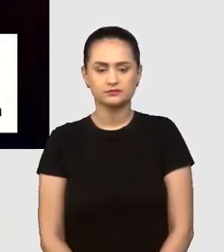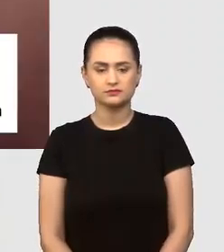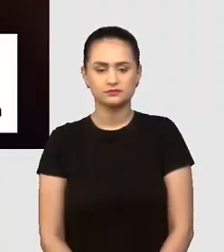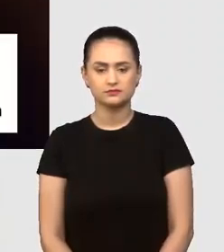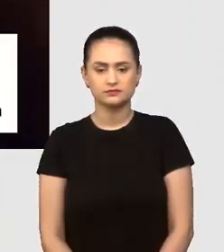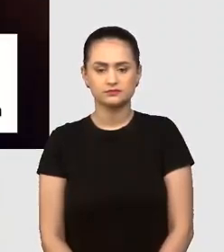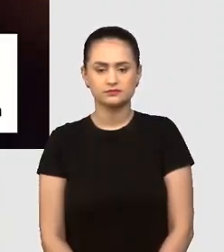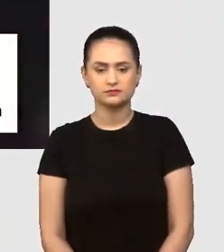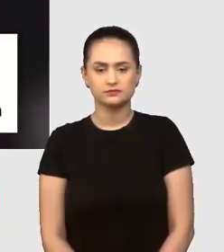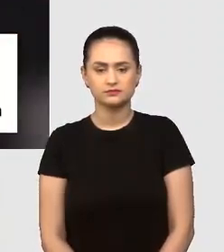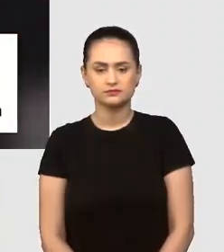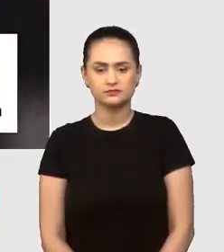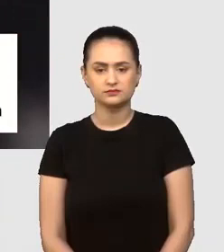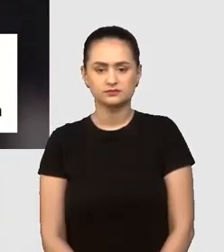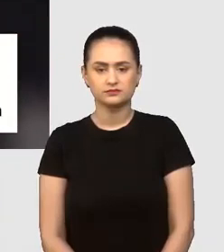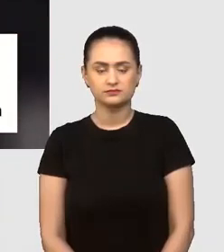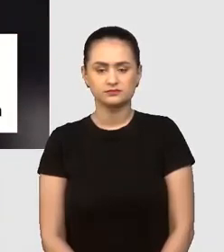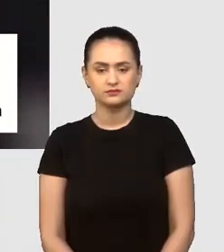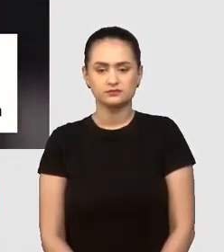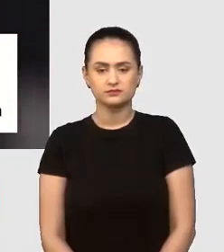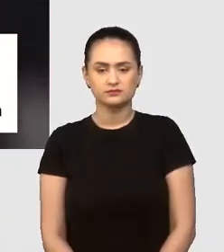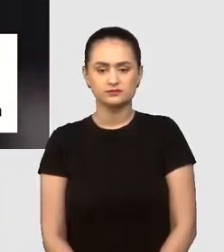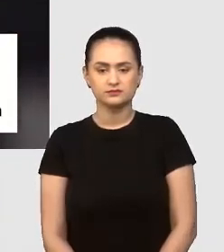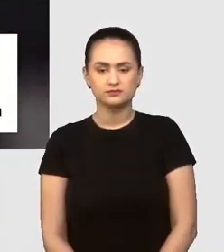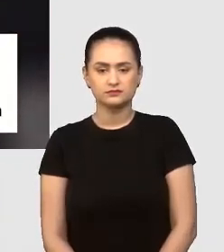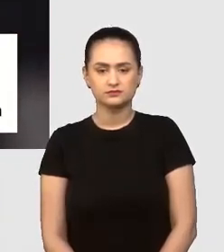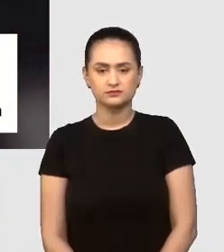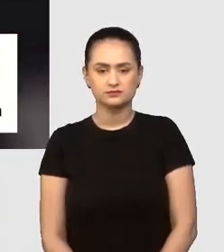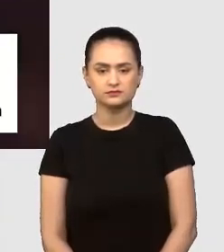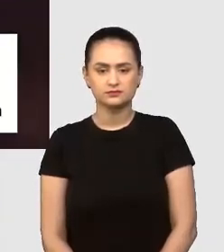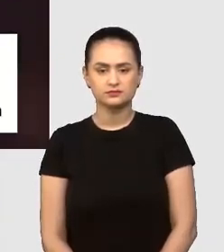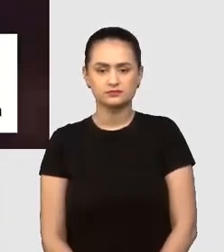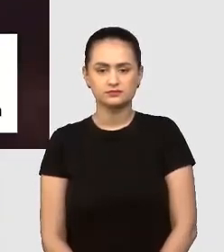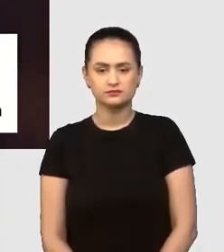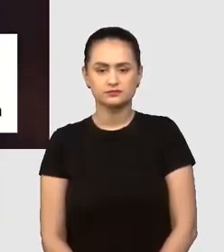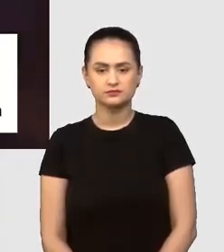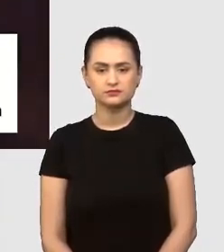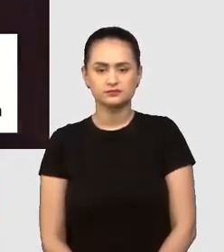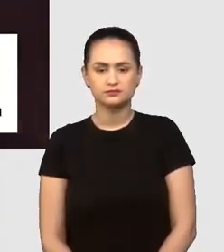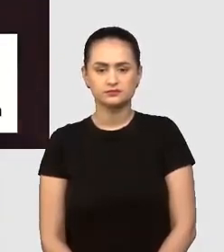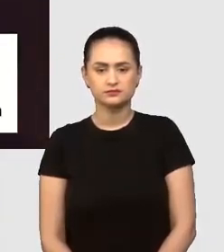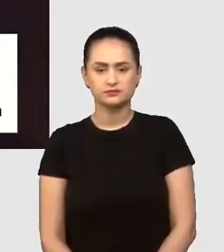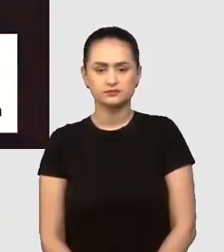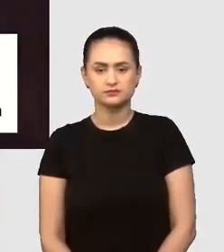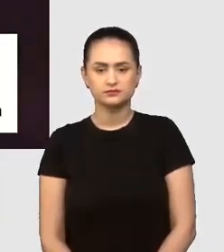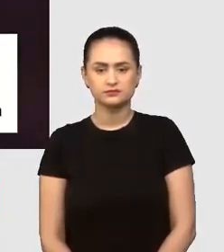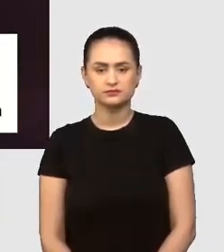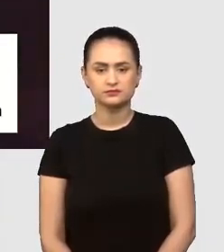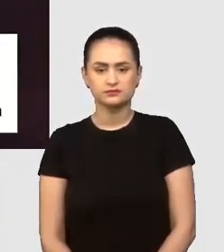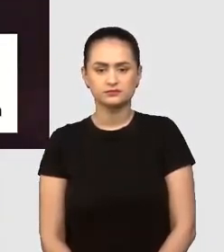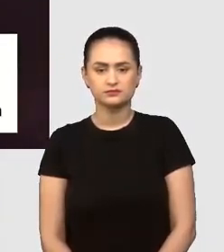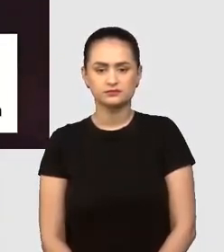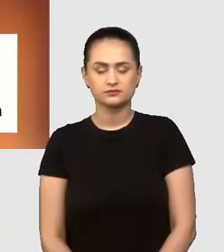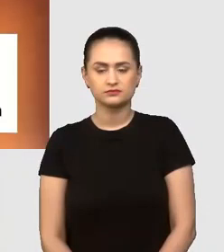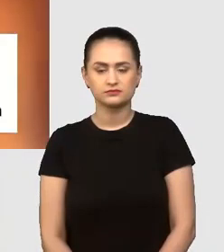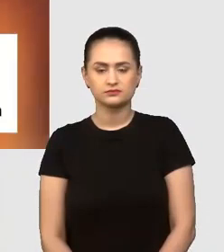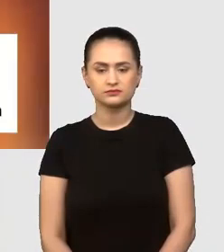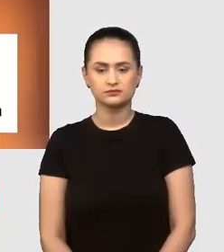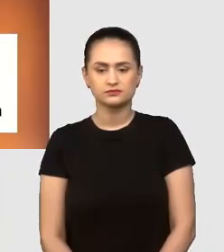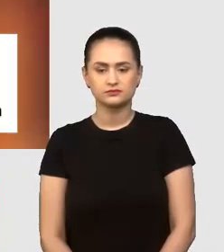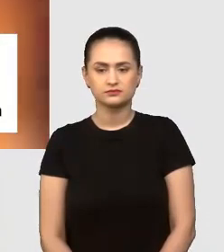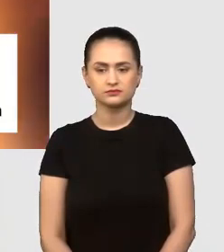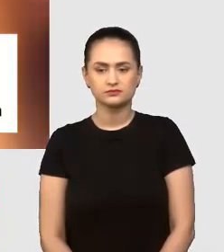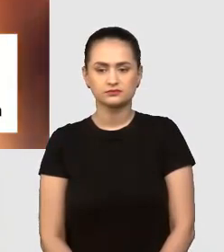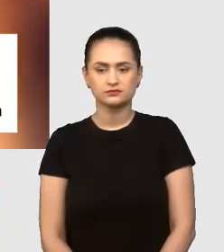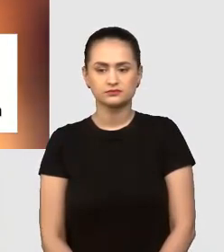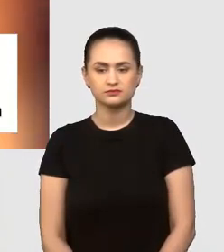că în cazul bombardamentului la NATO nu știai de unde. Deci putea să explodeze oriunde lângă tine, momente în care ți-e frică ție pentru viața